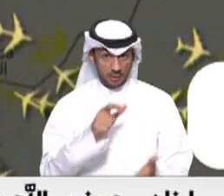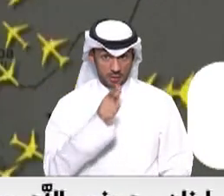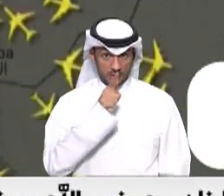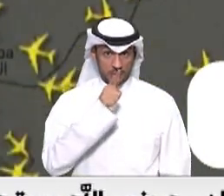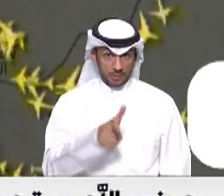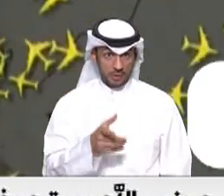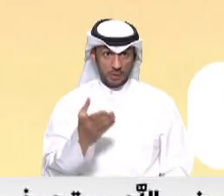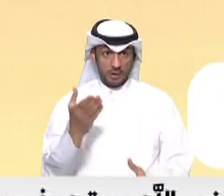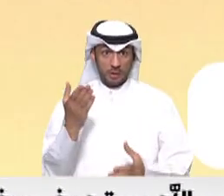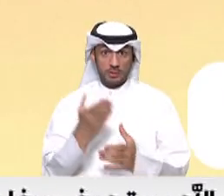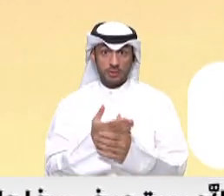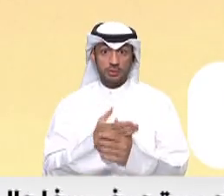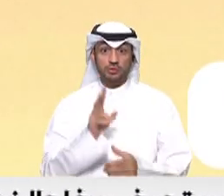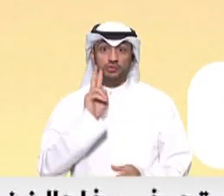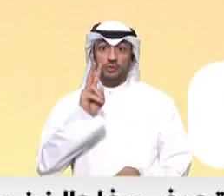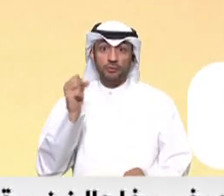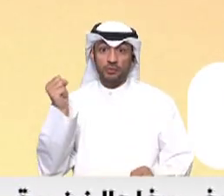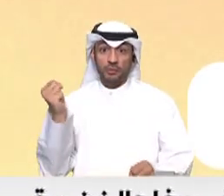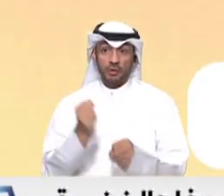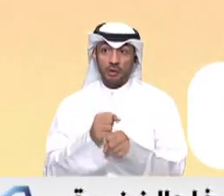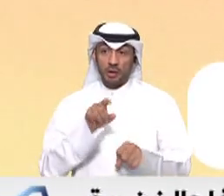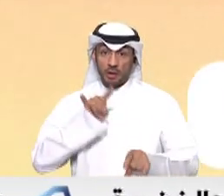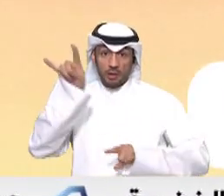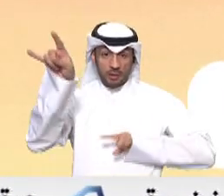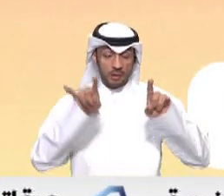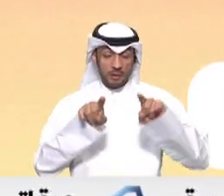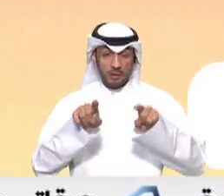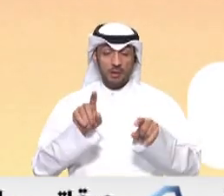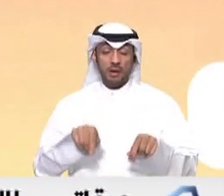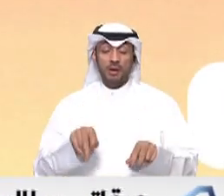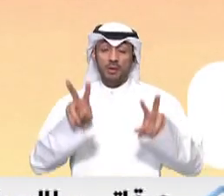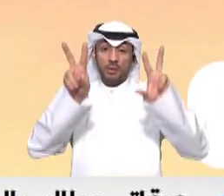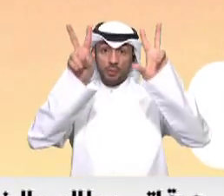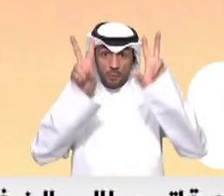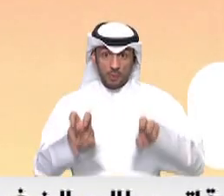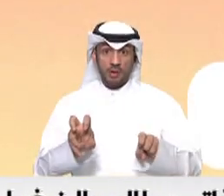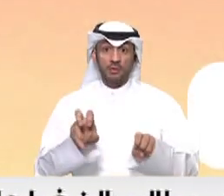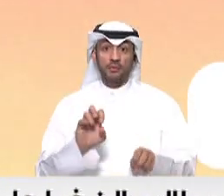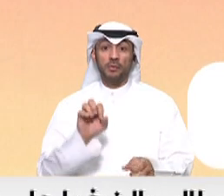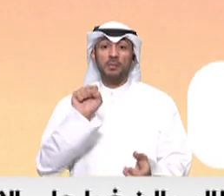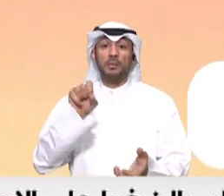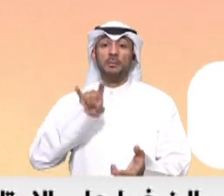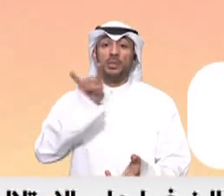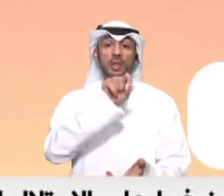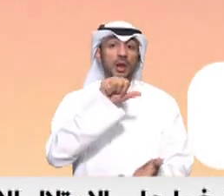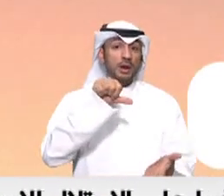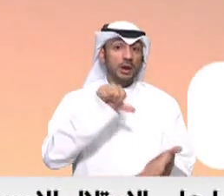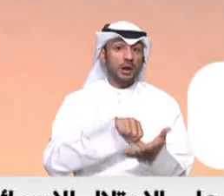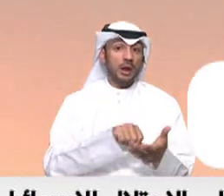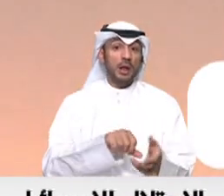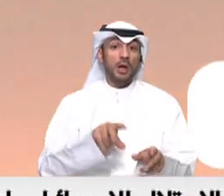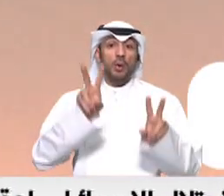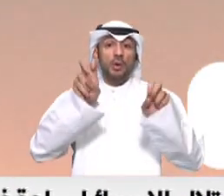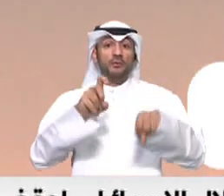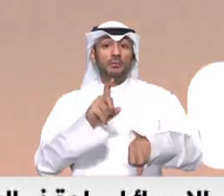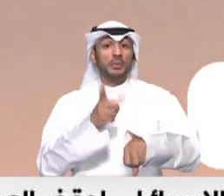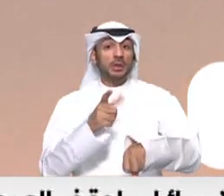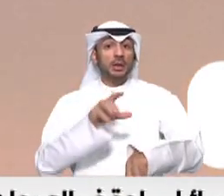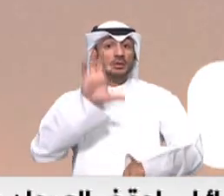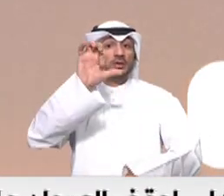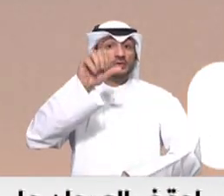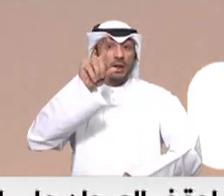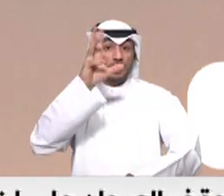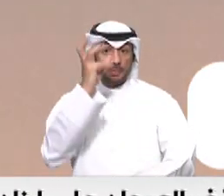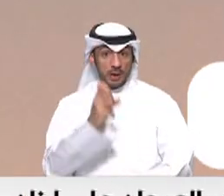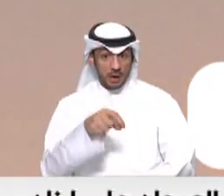بسبب غيود تشغيليه ستلغى الرحلات في بعض مطارات ايران اعتبارا من الساعه التاسعه مساء